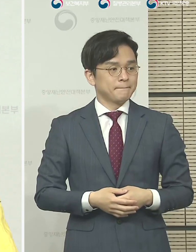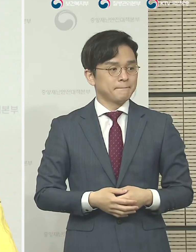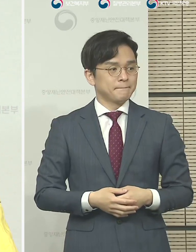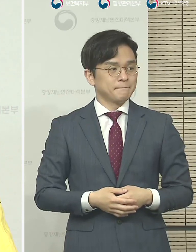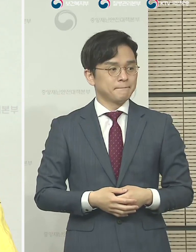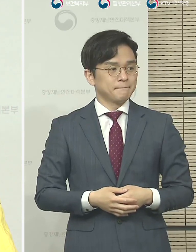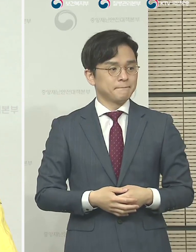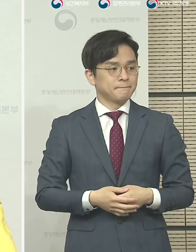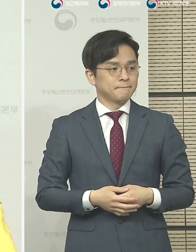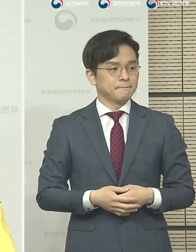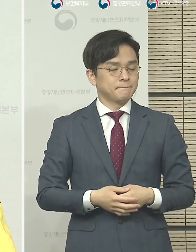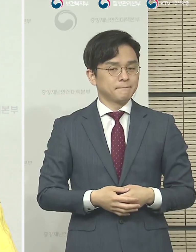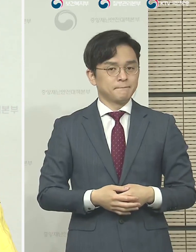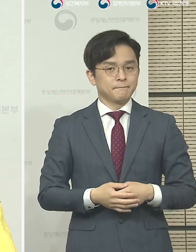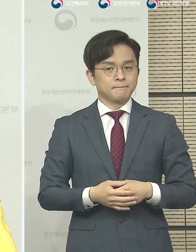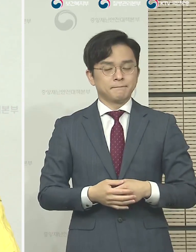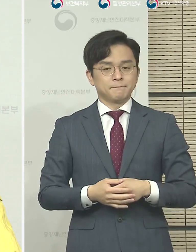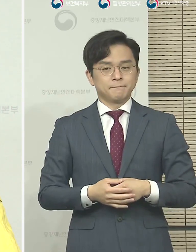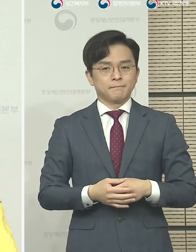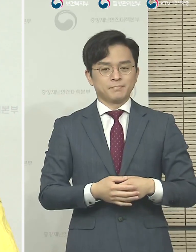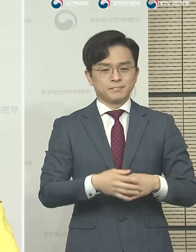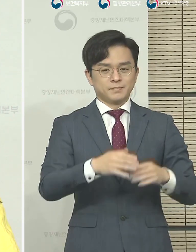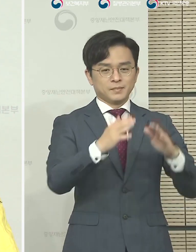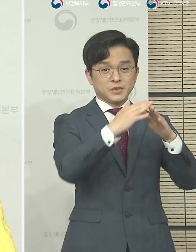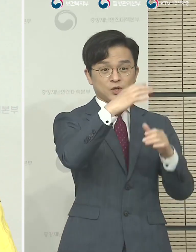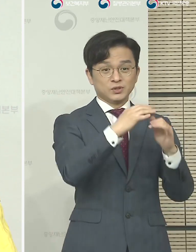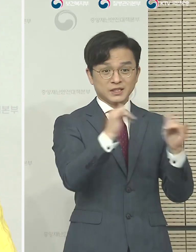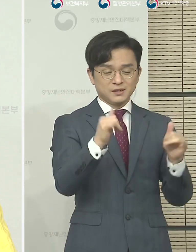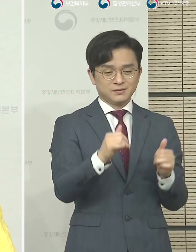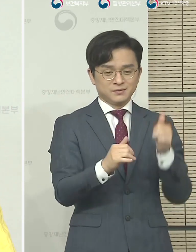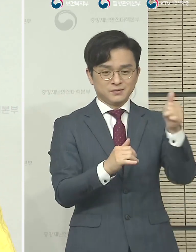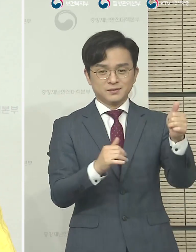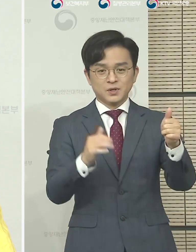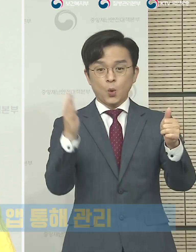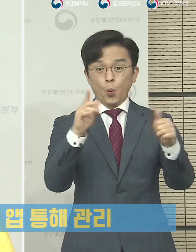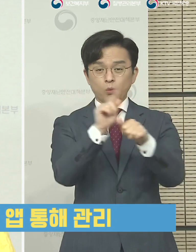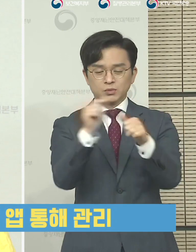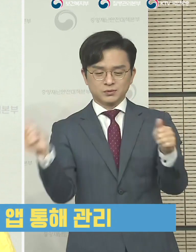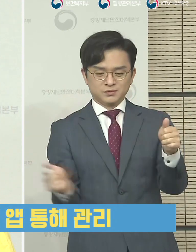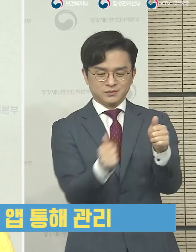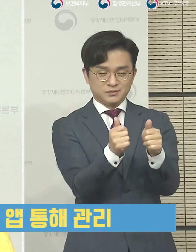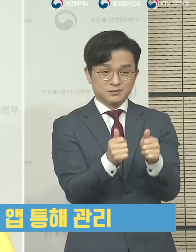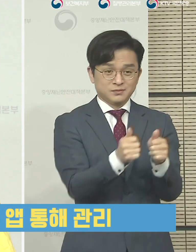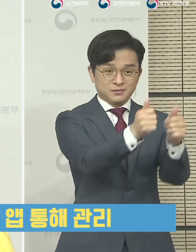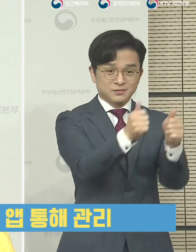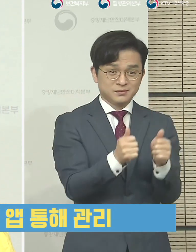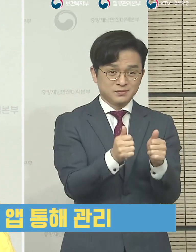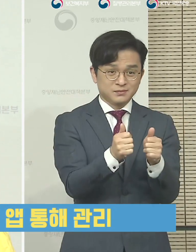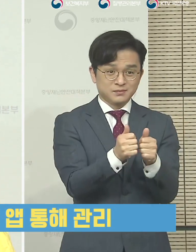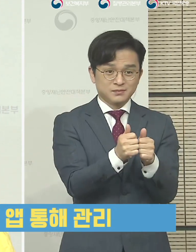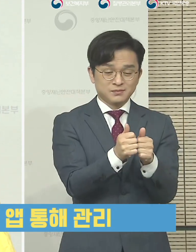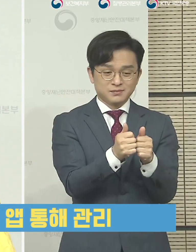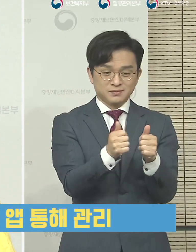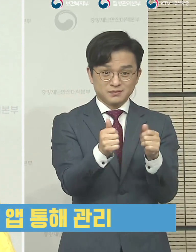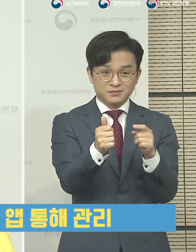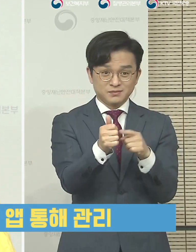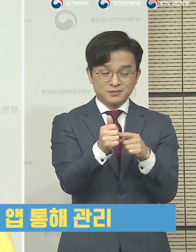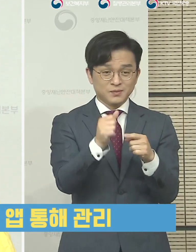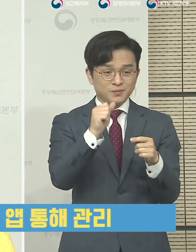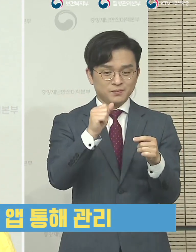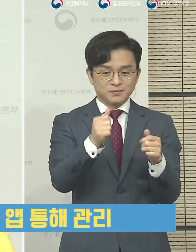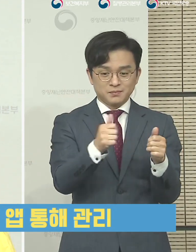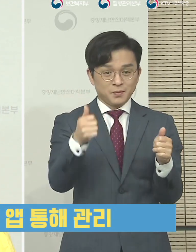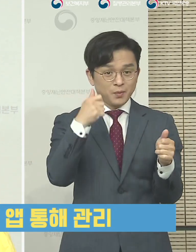자가격리자 1:1 동행이 어려운 지자체도 있는데 그 1:1 동행이 어려운 경우에는 자가격리 앱을 통해서 그